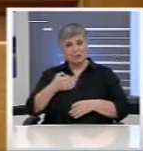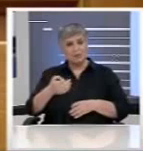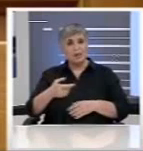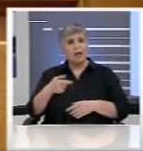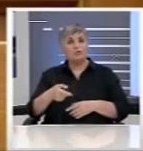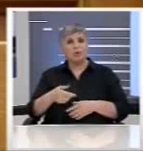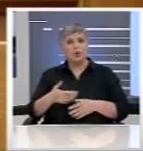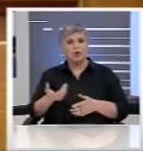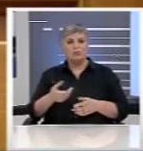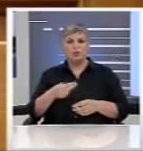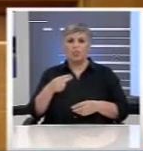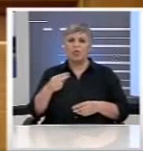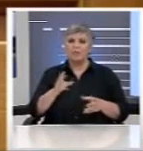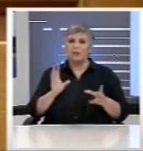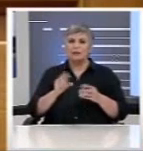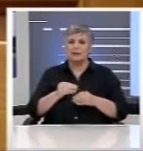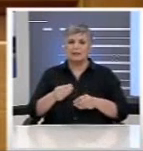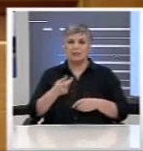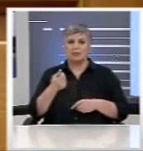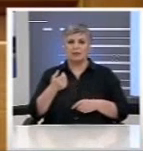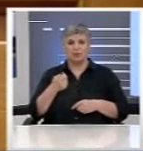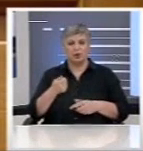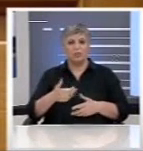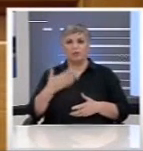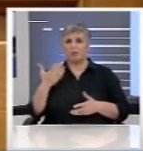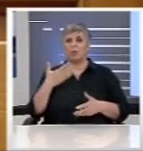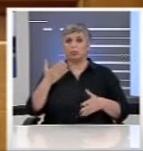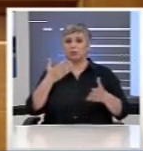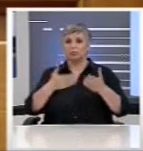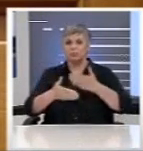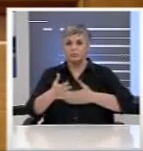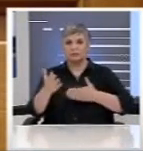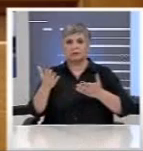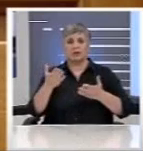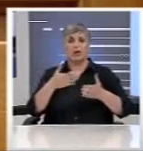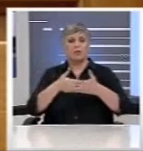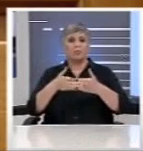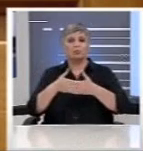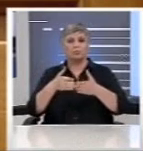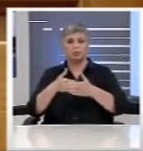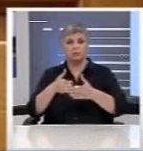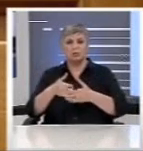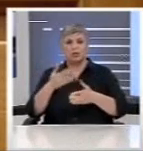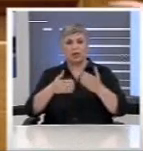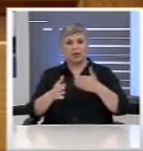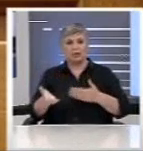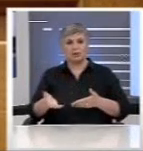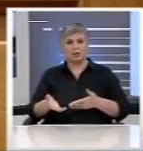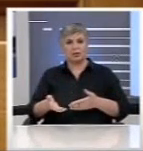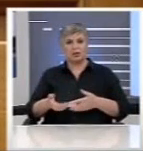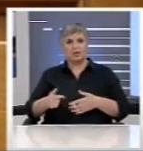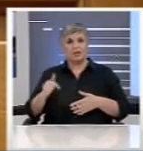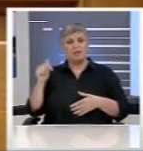θέμα η ανάκτηση της αξιοπιστίας και η έξοδος από την κρίση, και να μην τοποθετήσετε με κομματικό φανατισμό. Και αυτό το